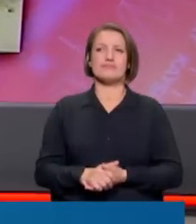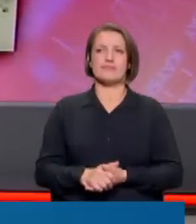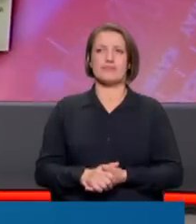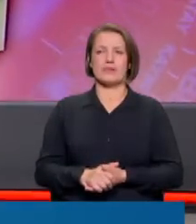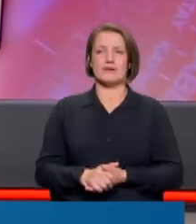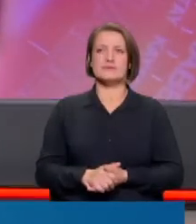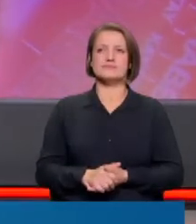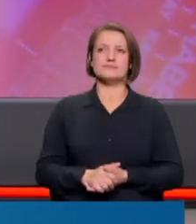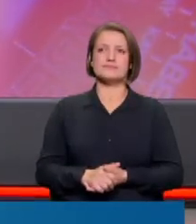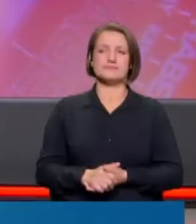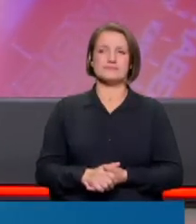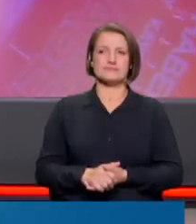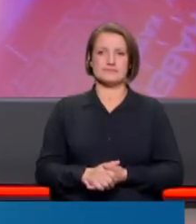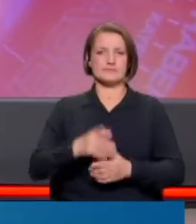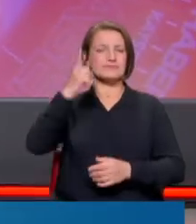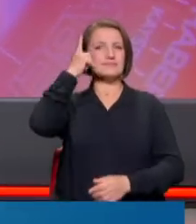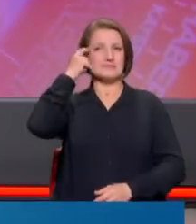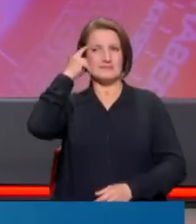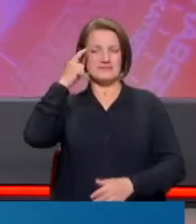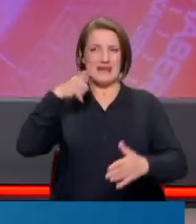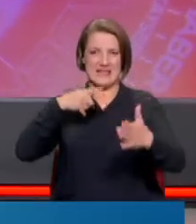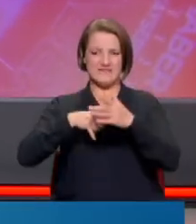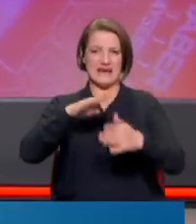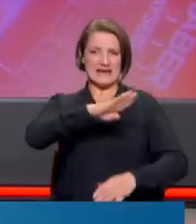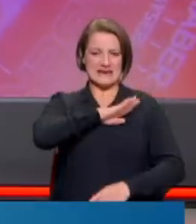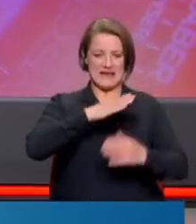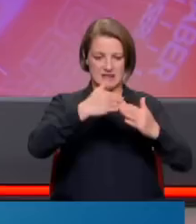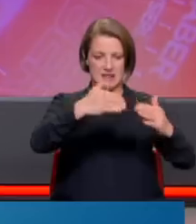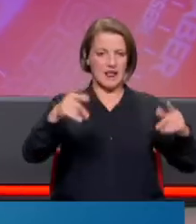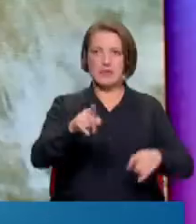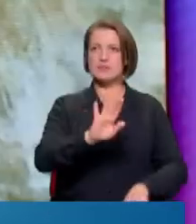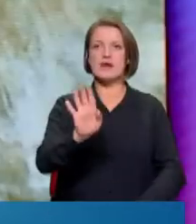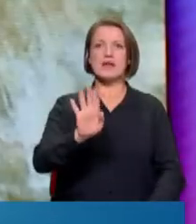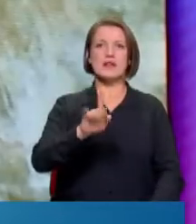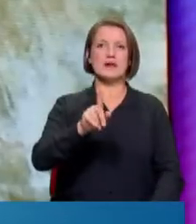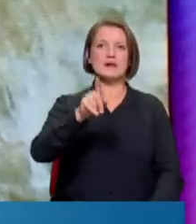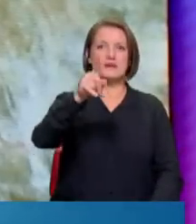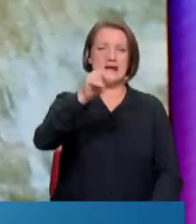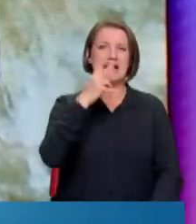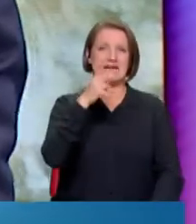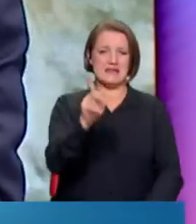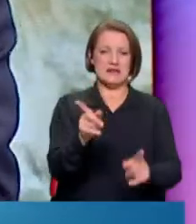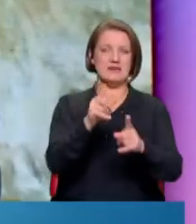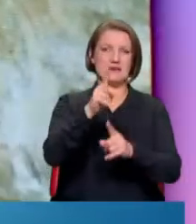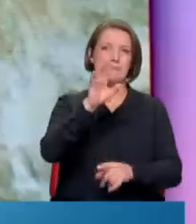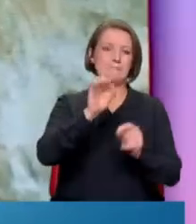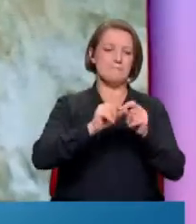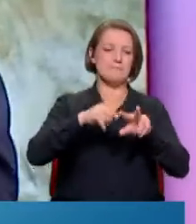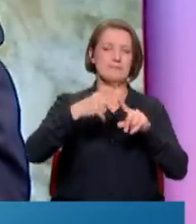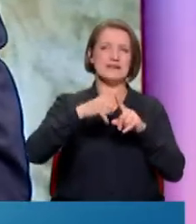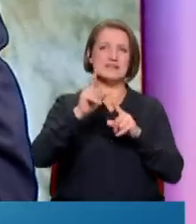İran hizbullahı Peki İsrail'in hedefi sadece Gazze şeridi mi değil Şimdi Gazze şeridini bu renge çevirecek Batı